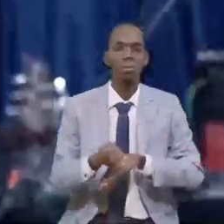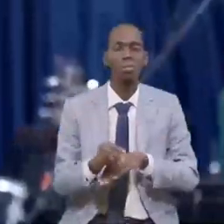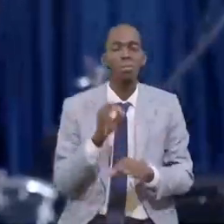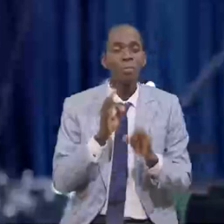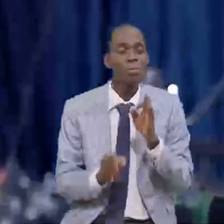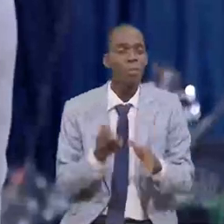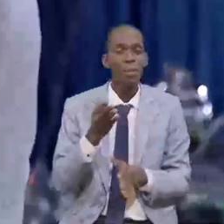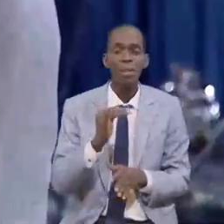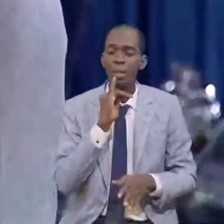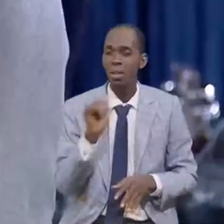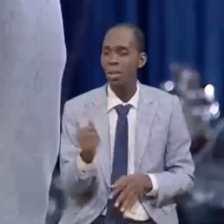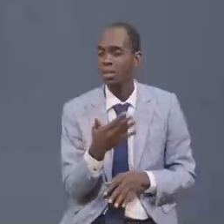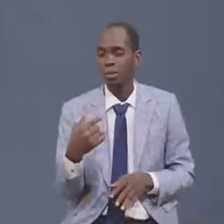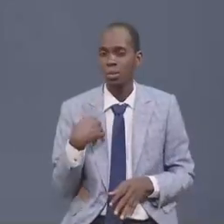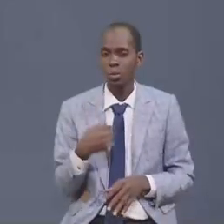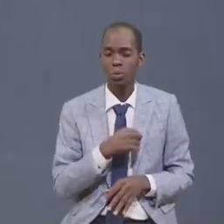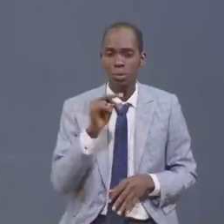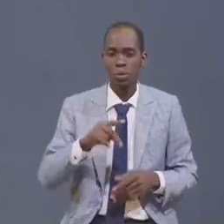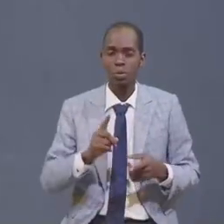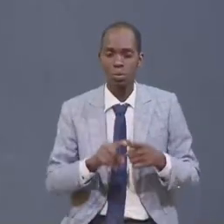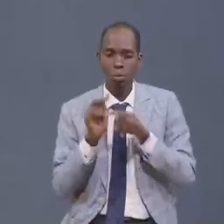S'il y a quelque chose sur lequel nous devons veiller,